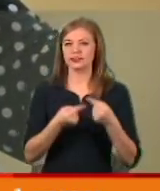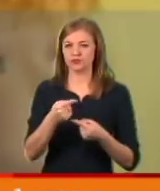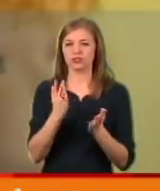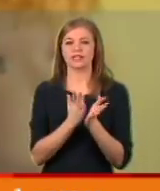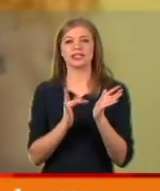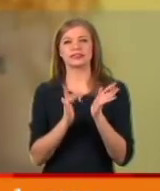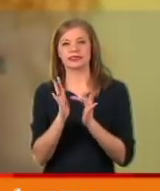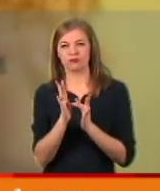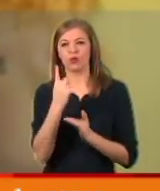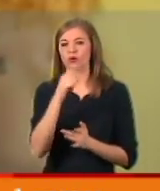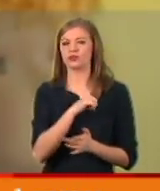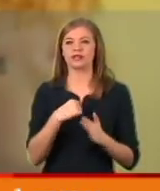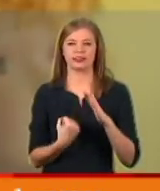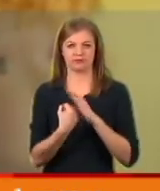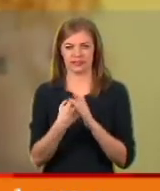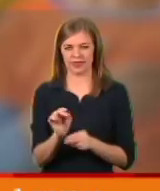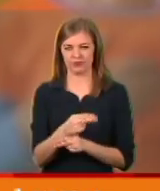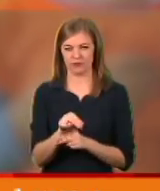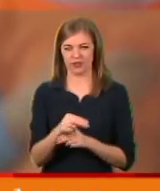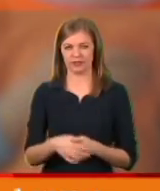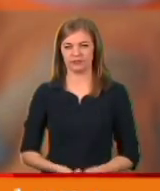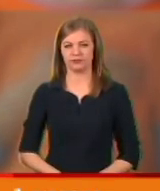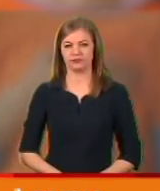символи – одна із засад виховання.